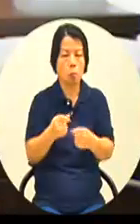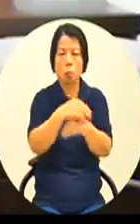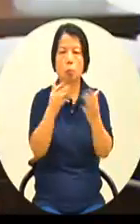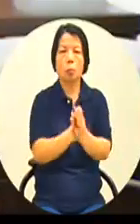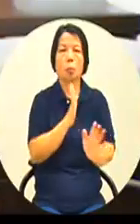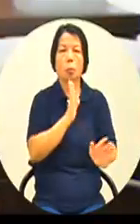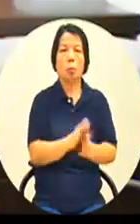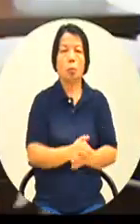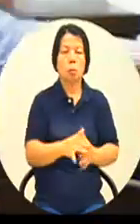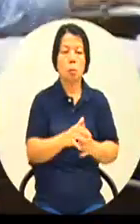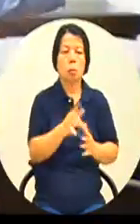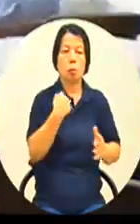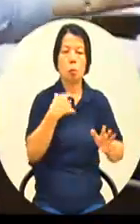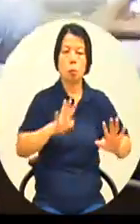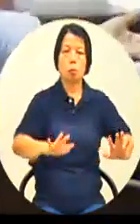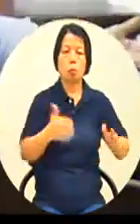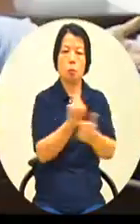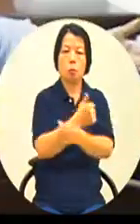民意。我们的